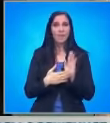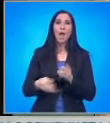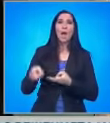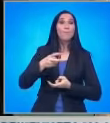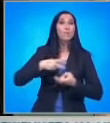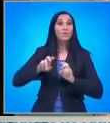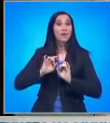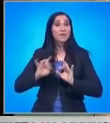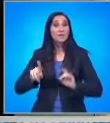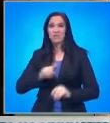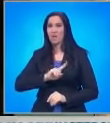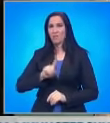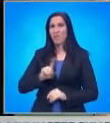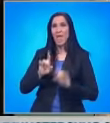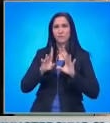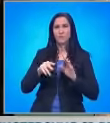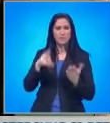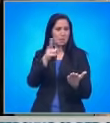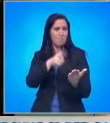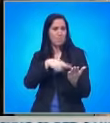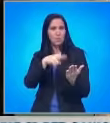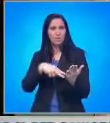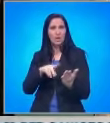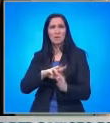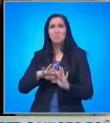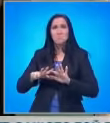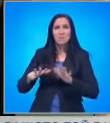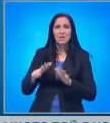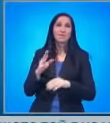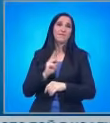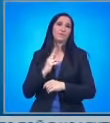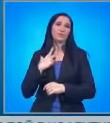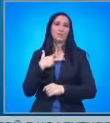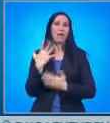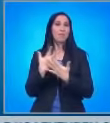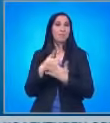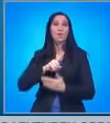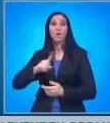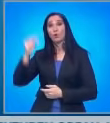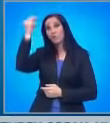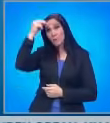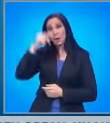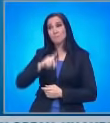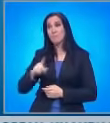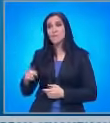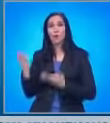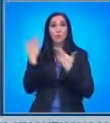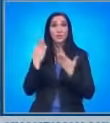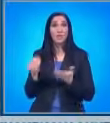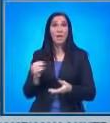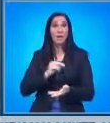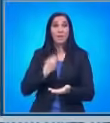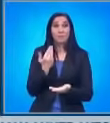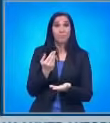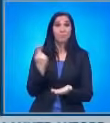проверена информация, не информация прочетена в някоя социална мрежа. Докато у нас някои училища въвеждат заповеди да